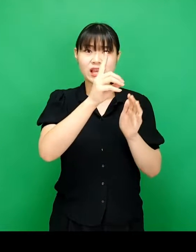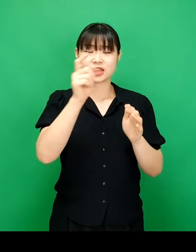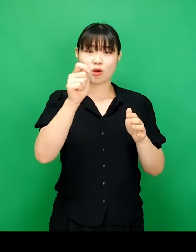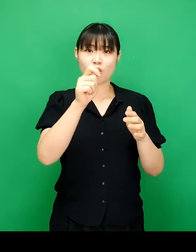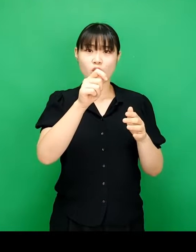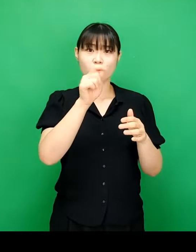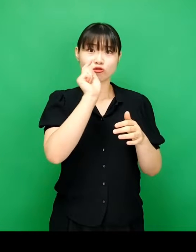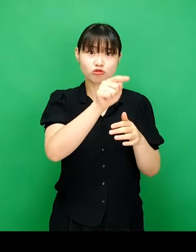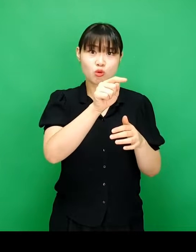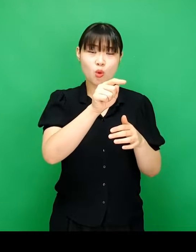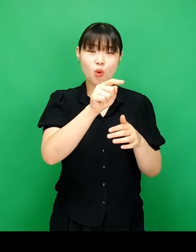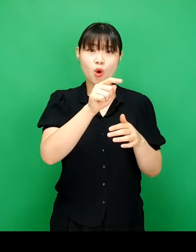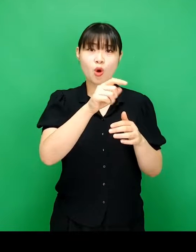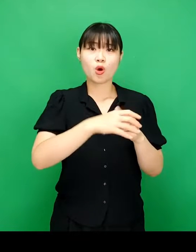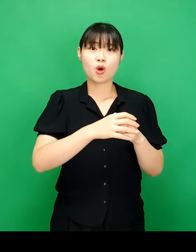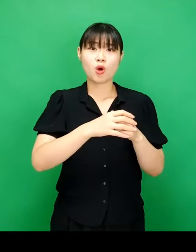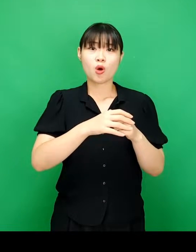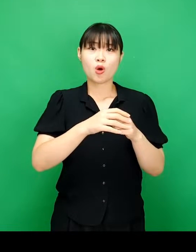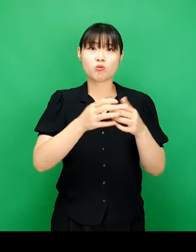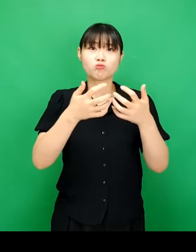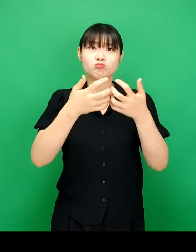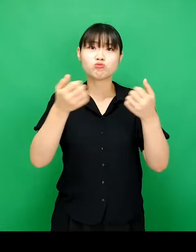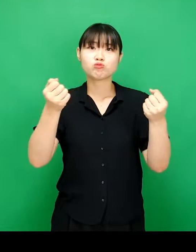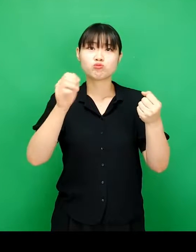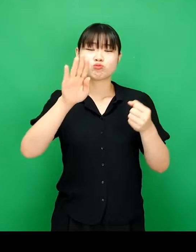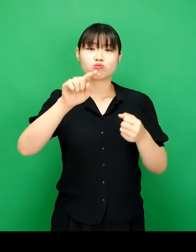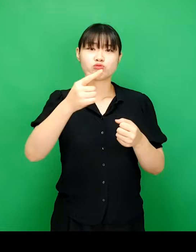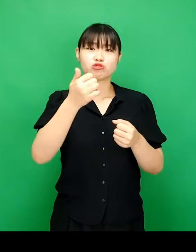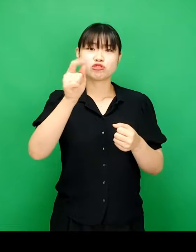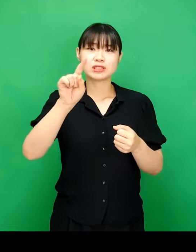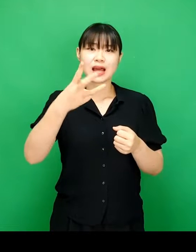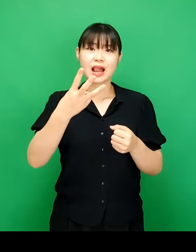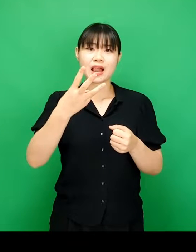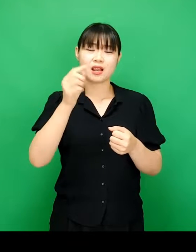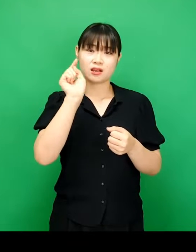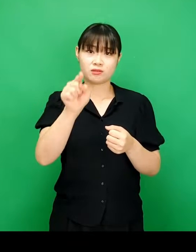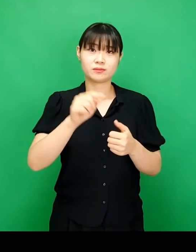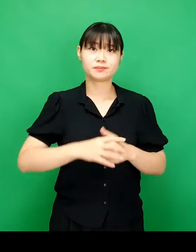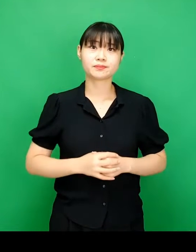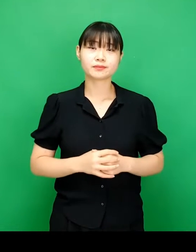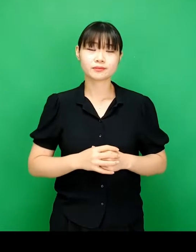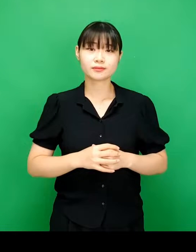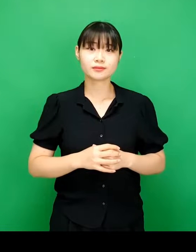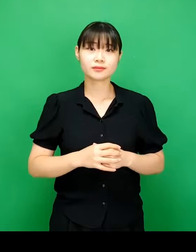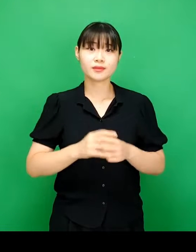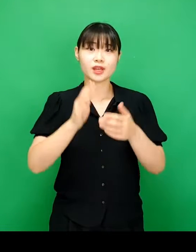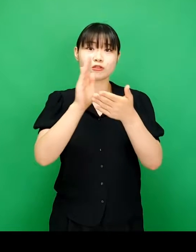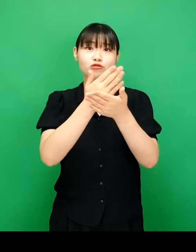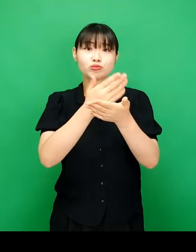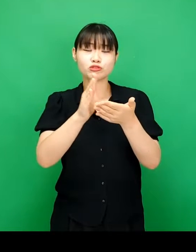메뉴에서 데이터 항목을 누르고 텍스트를 열로 분할 기능을 실행합니다.